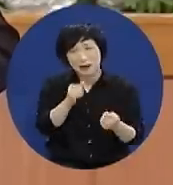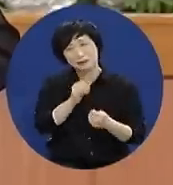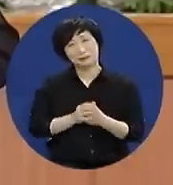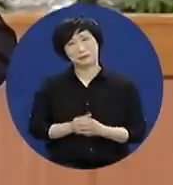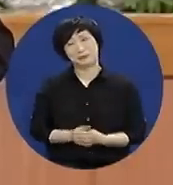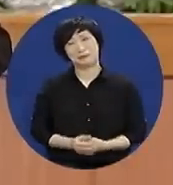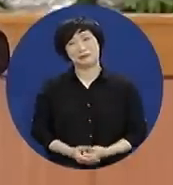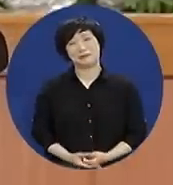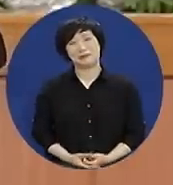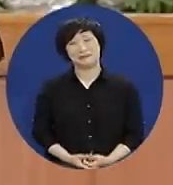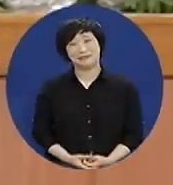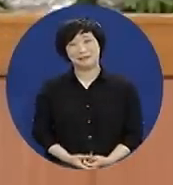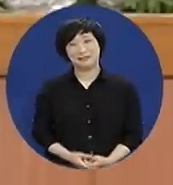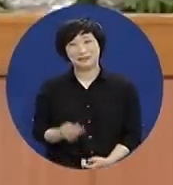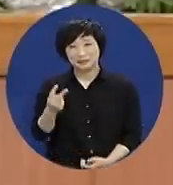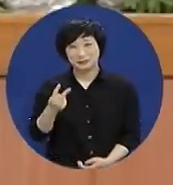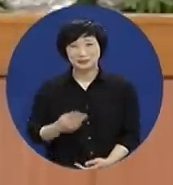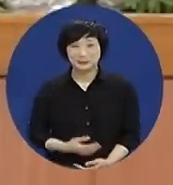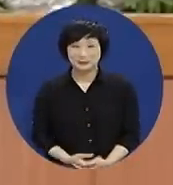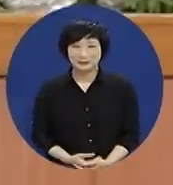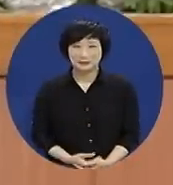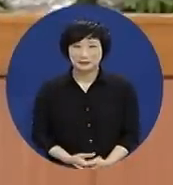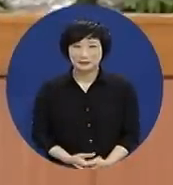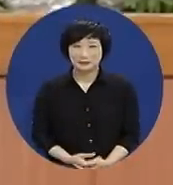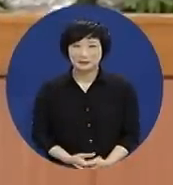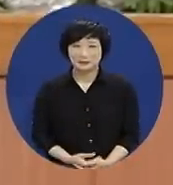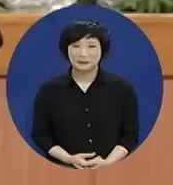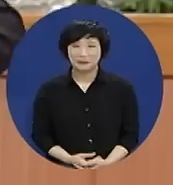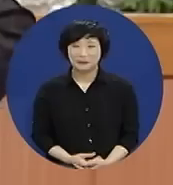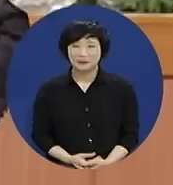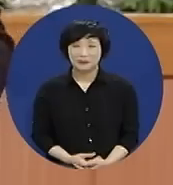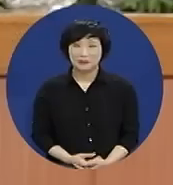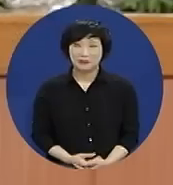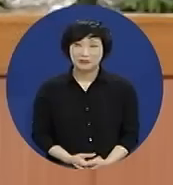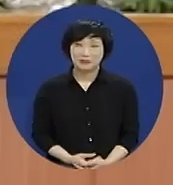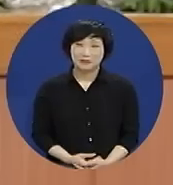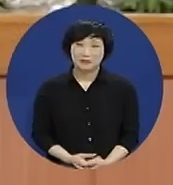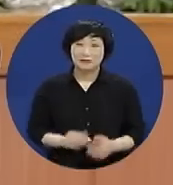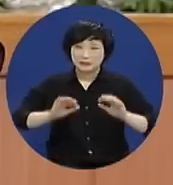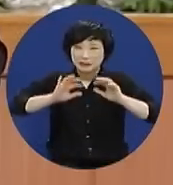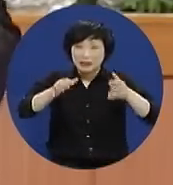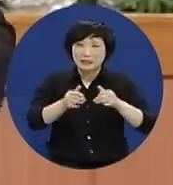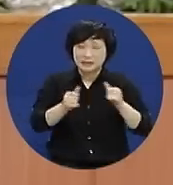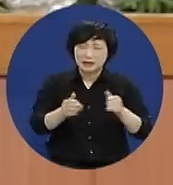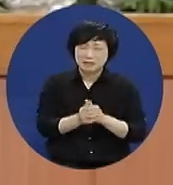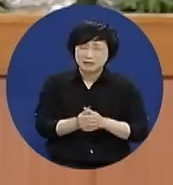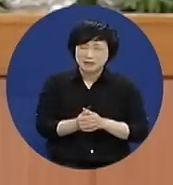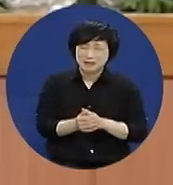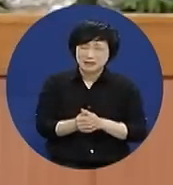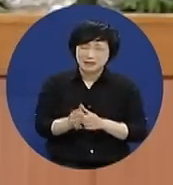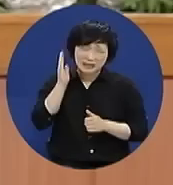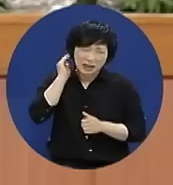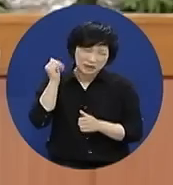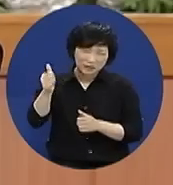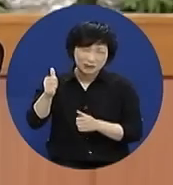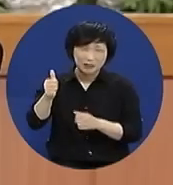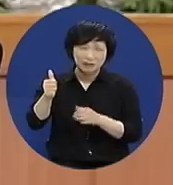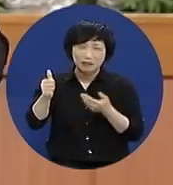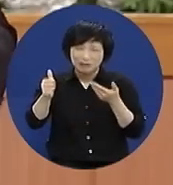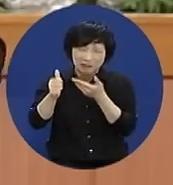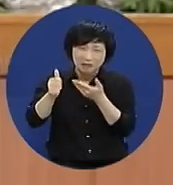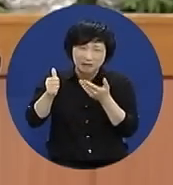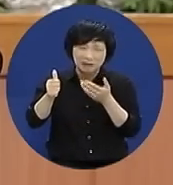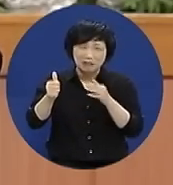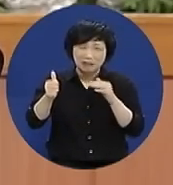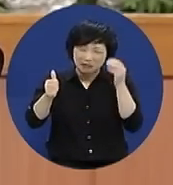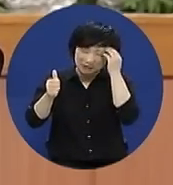ますそして全国民が大量の心を悩ませて